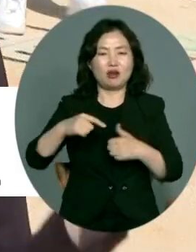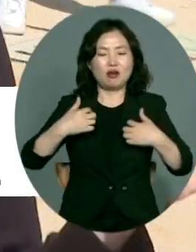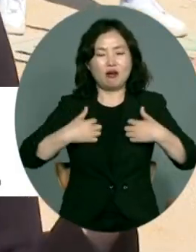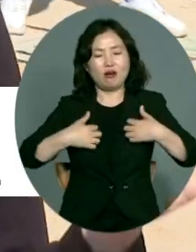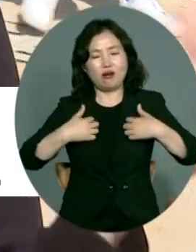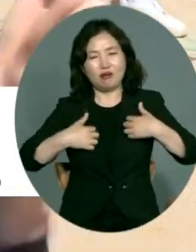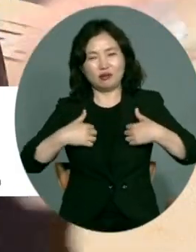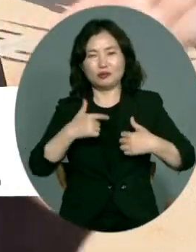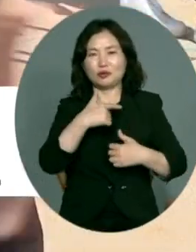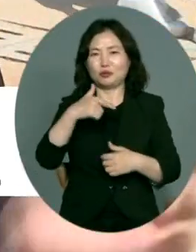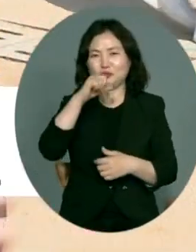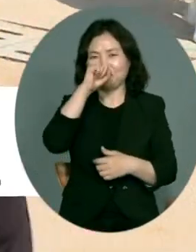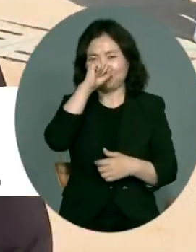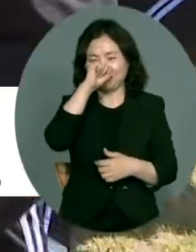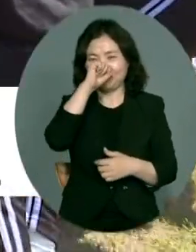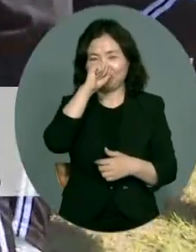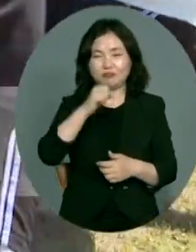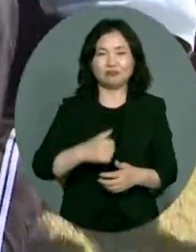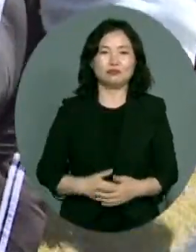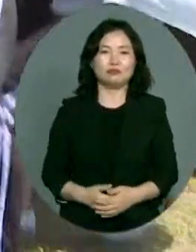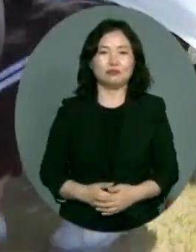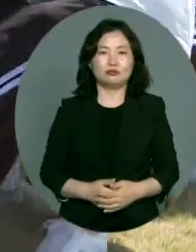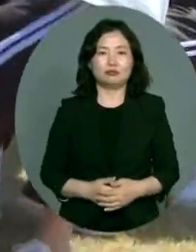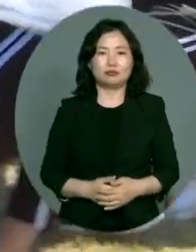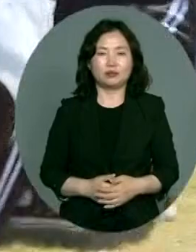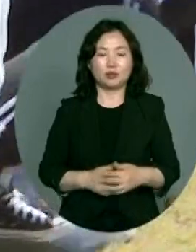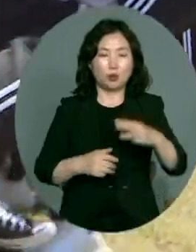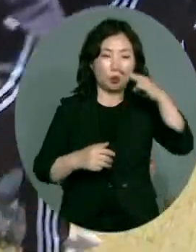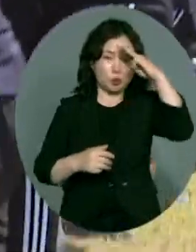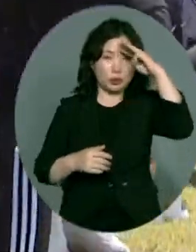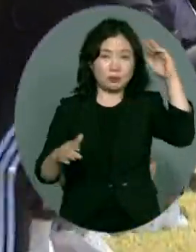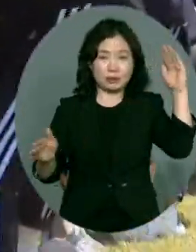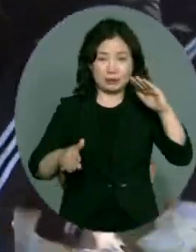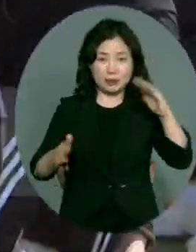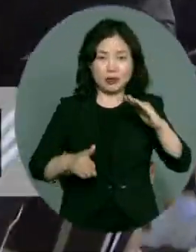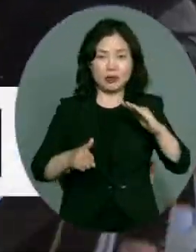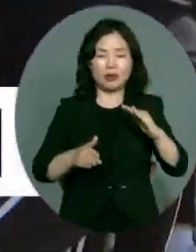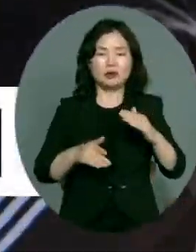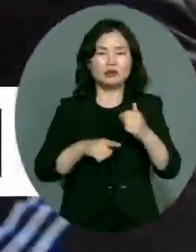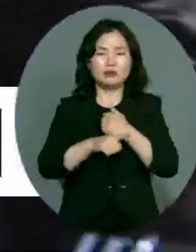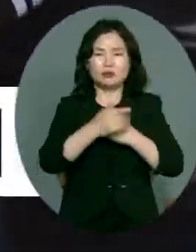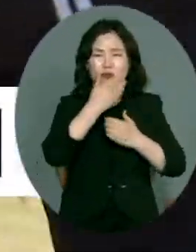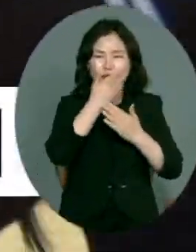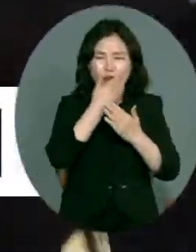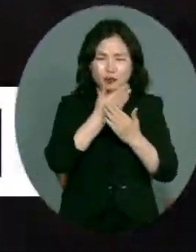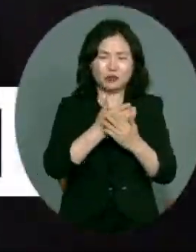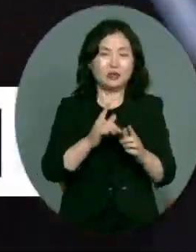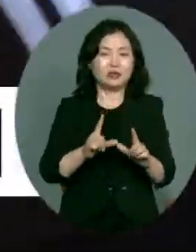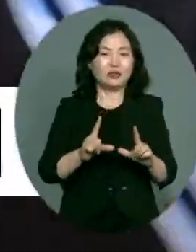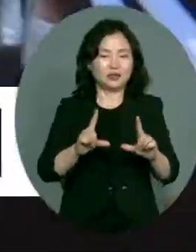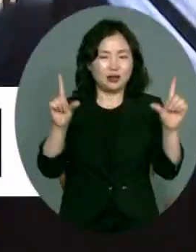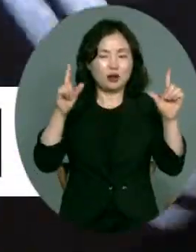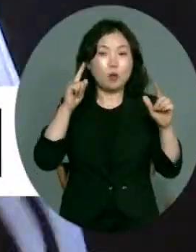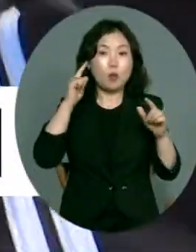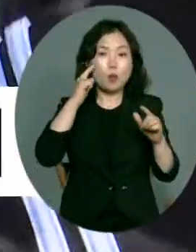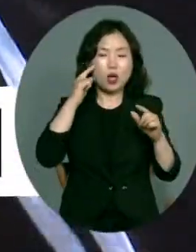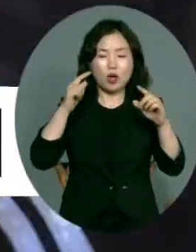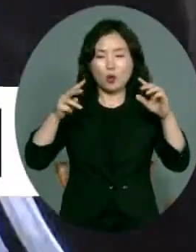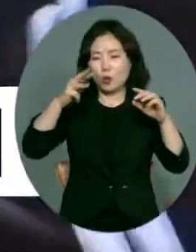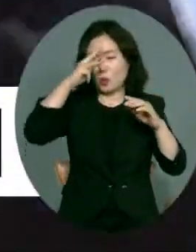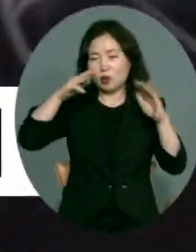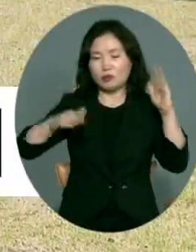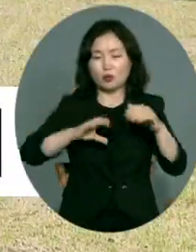분위기를 즐길 수 있어 받아 오더 뜹니다 특히 고 3 학생들에게 의미가 깊은 책임 때문입니다 소상 학생들은